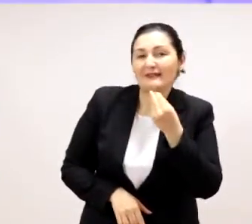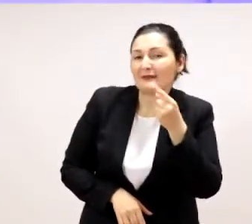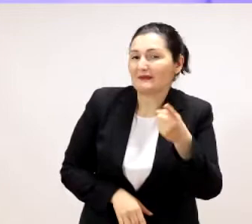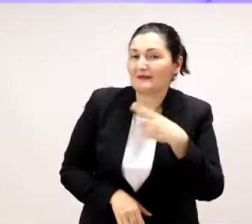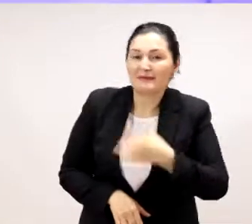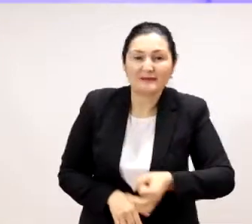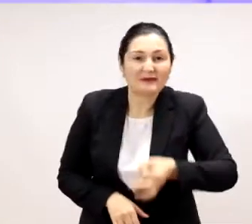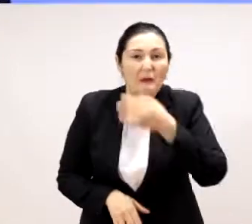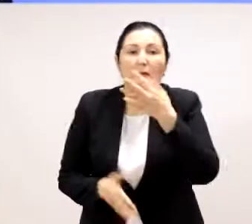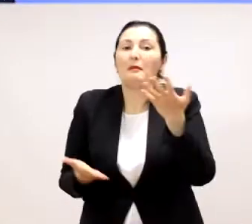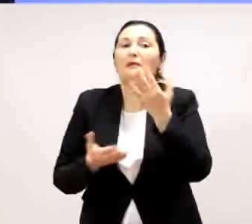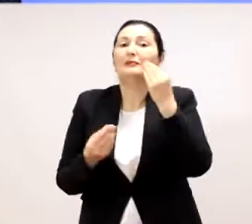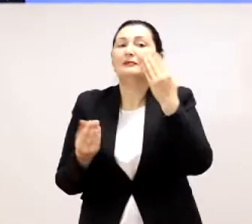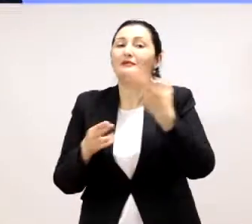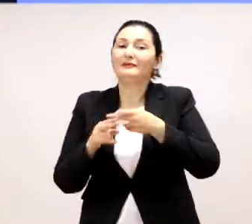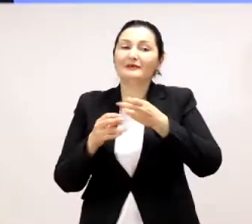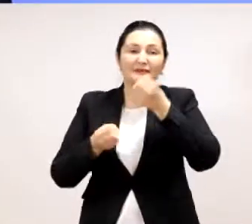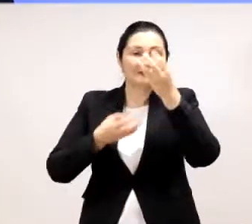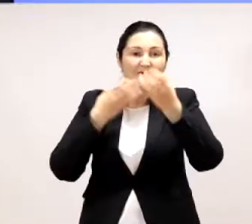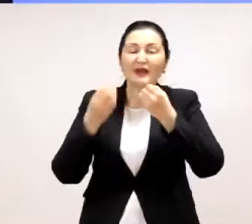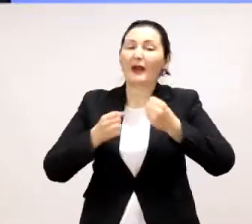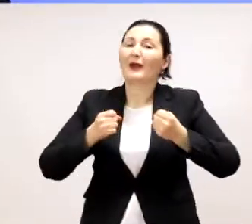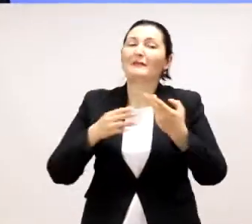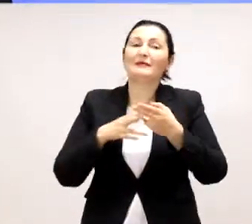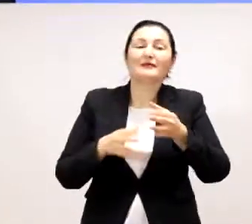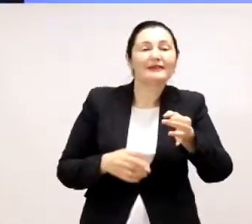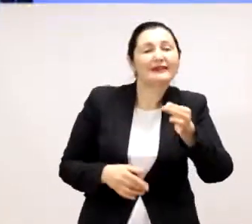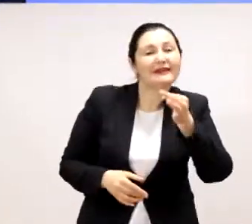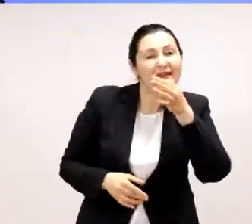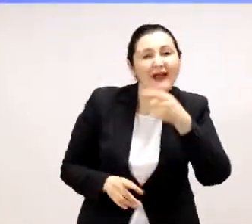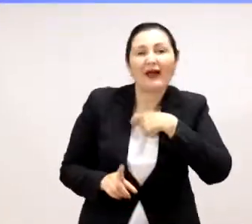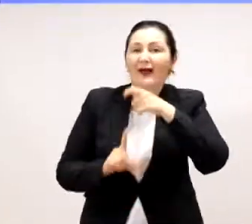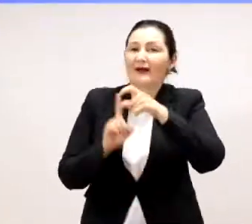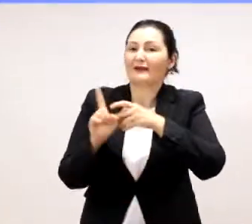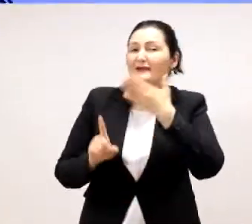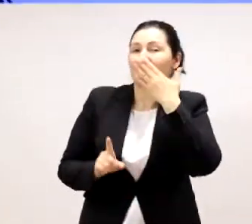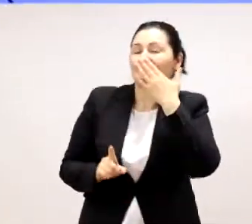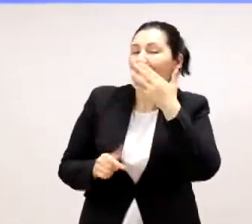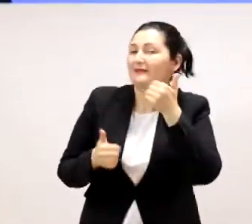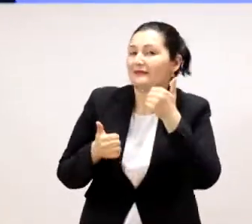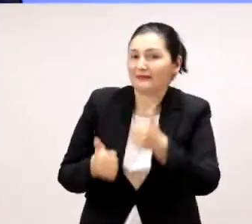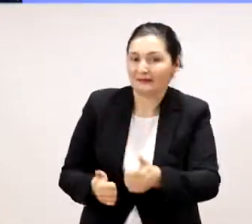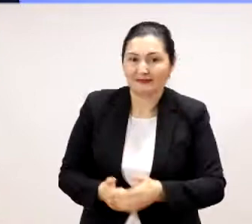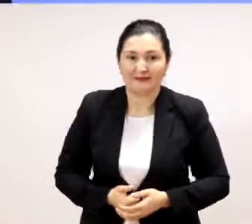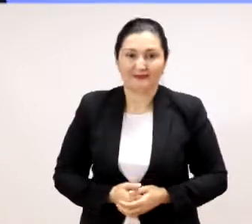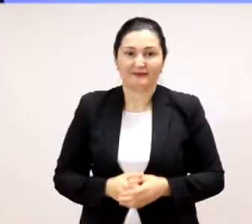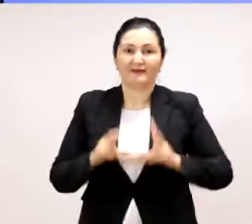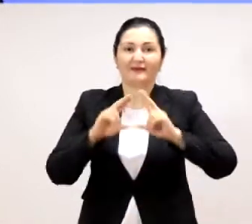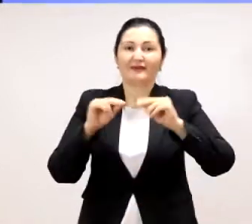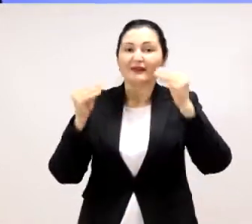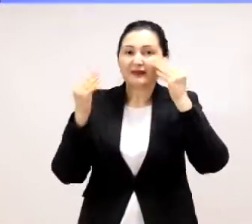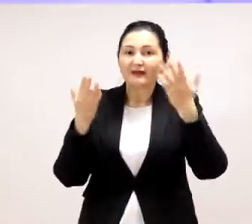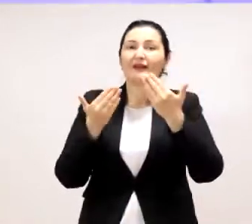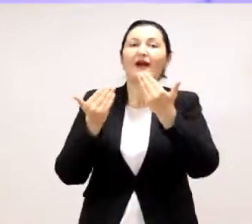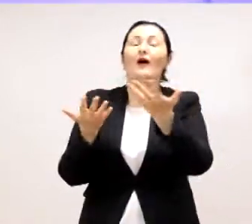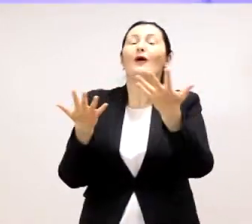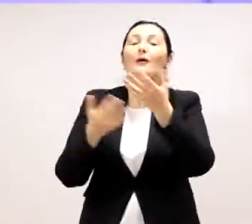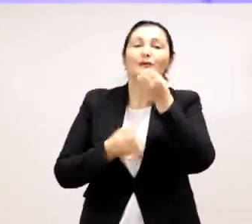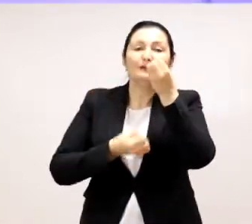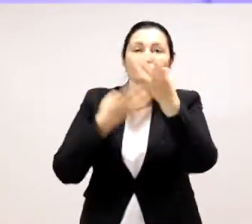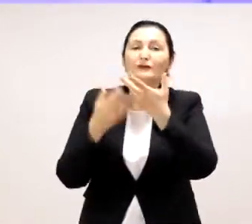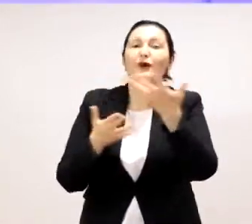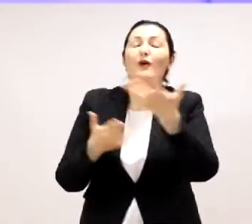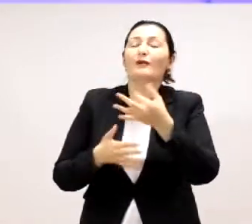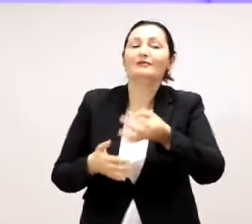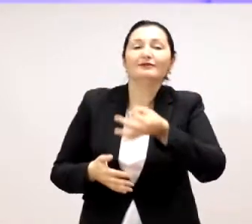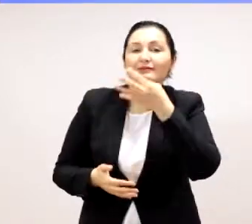چی؟ برای چی؟ برای که این گلی دوست داشته مادرم است. معلمه جان، لابای شما کدام گلها رو